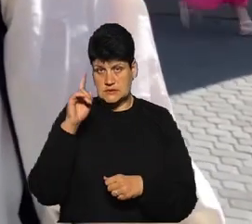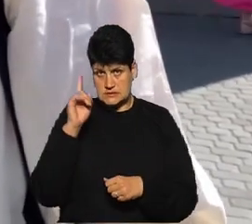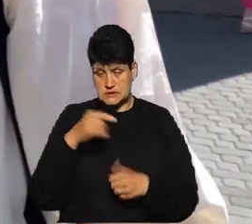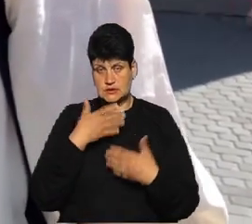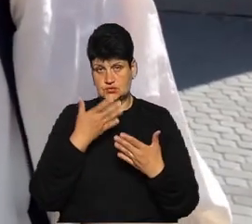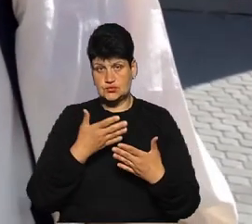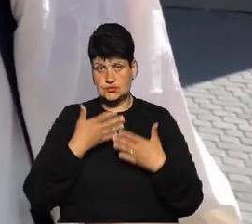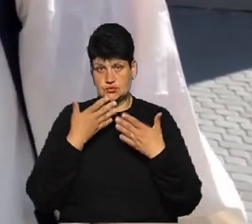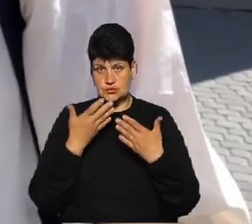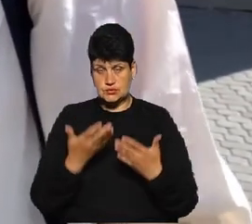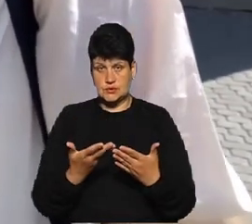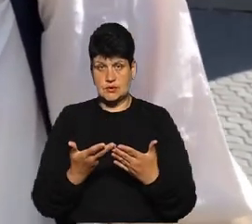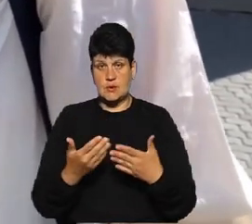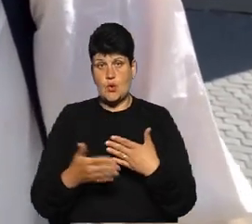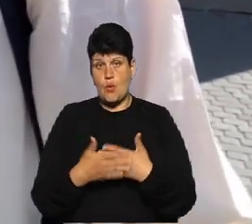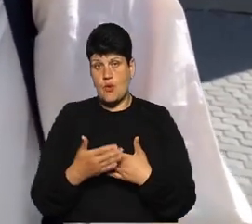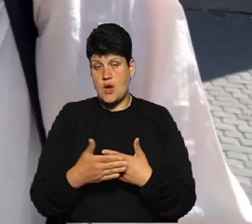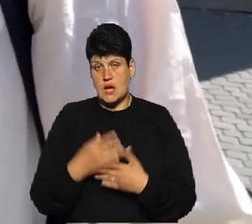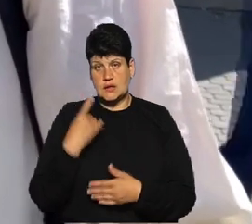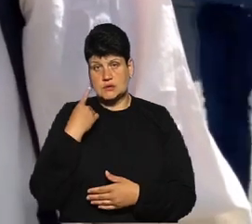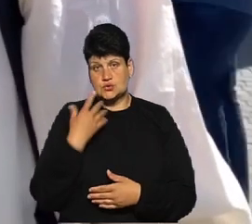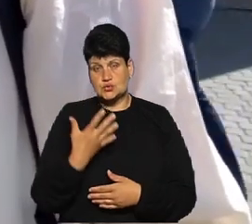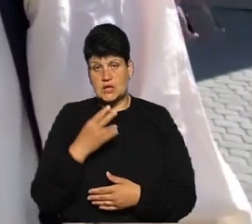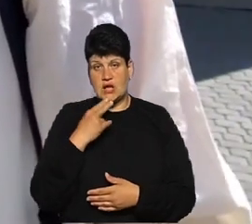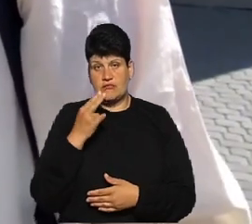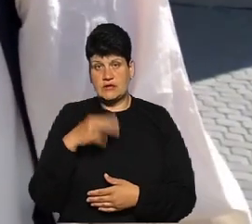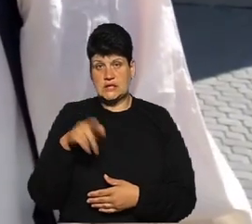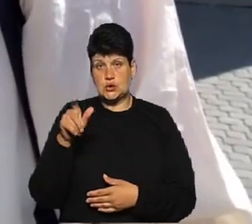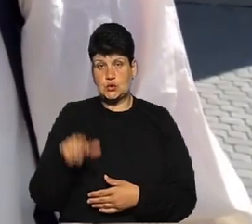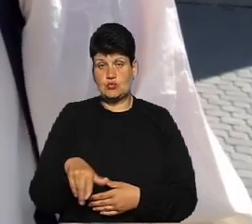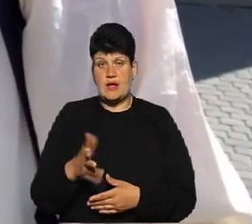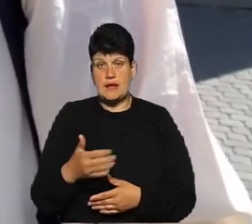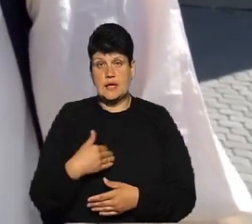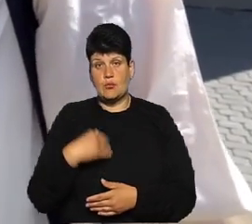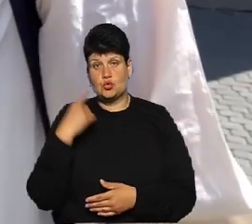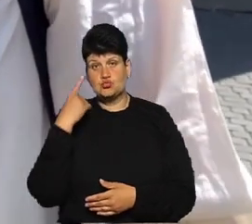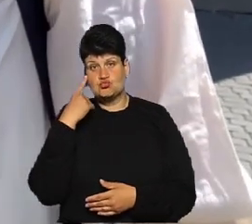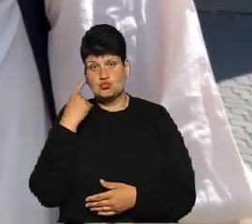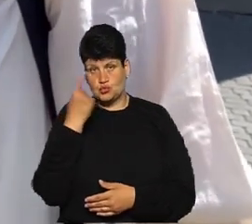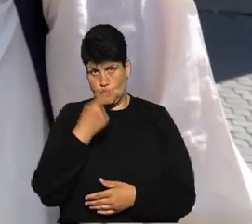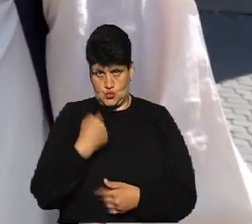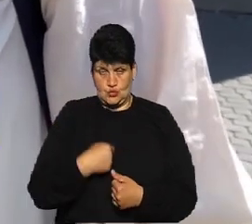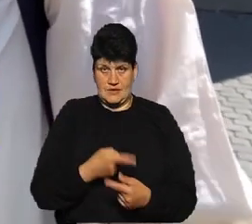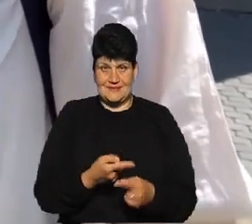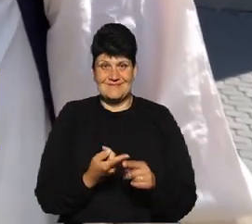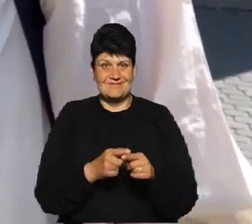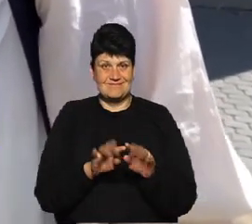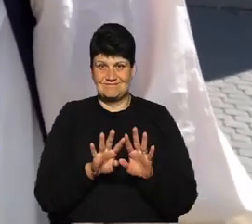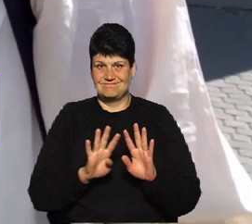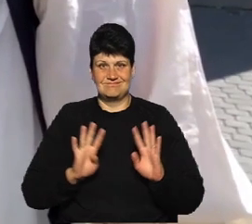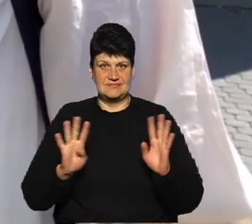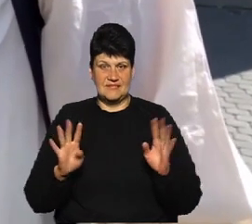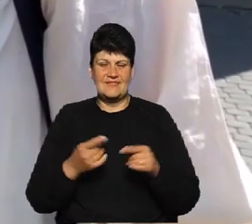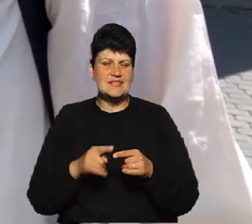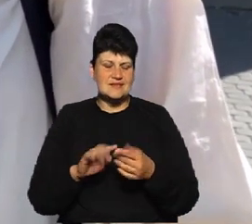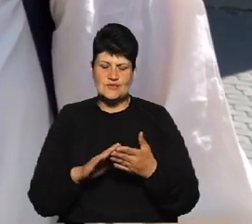і почула про покарання винуватця. Але, на мою думку, особисто, такий паркан від таких ситуацій